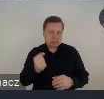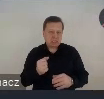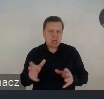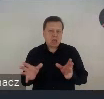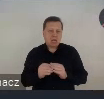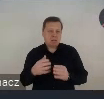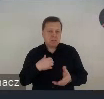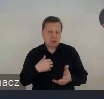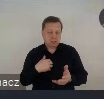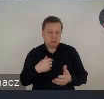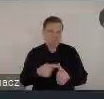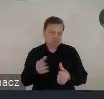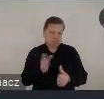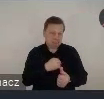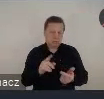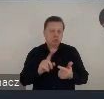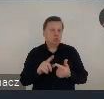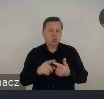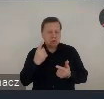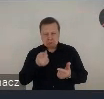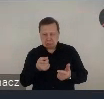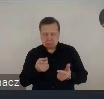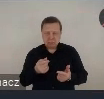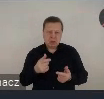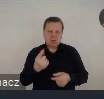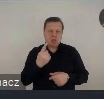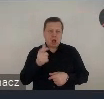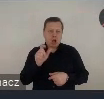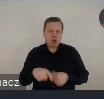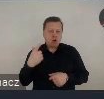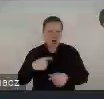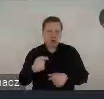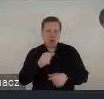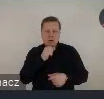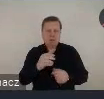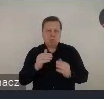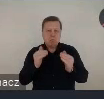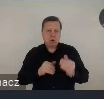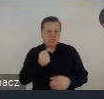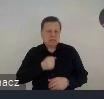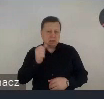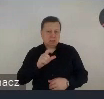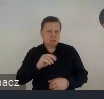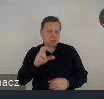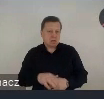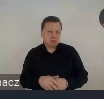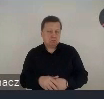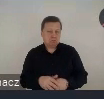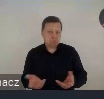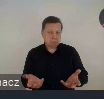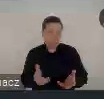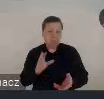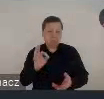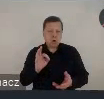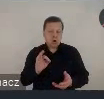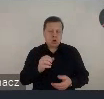dyrektorem. Można rozumieć, że cech reprezentowany jest jednoosobowo przez podstarszego cechu. No bo starszy